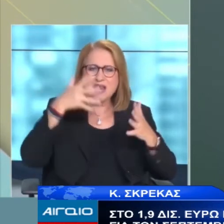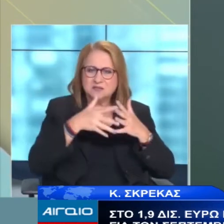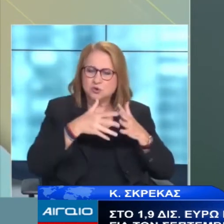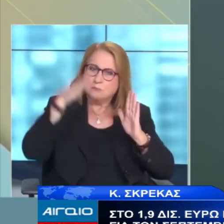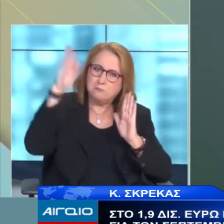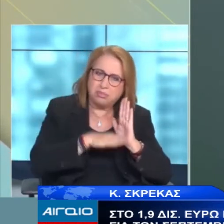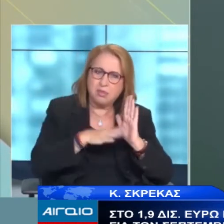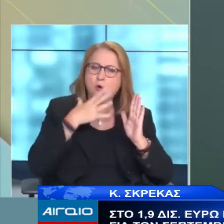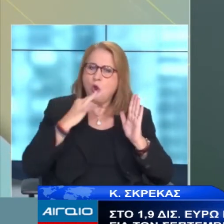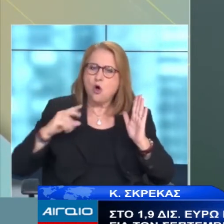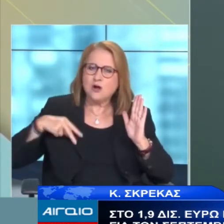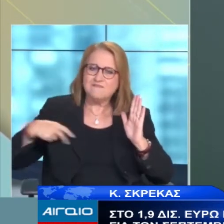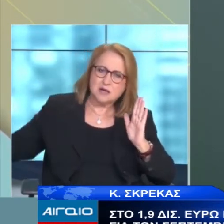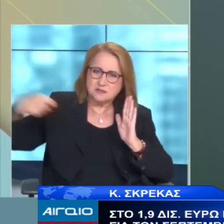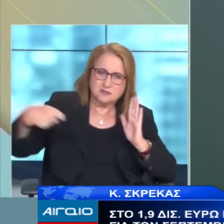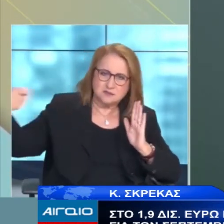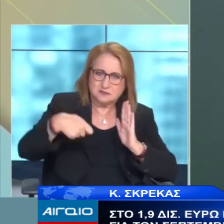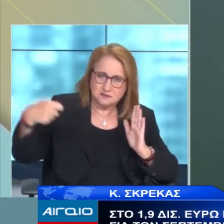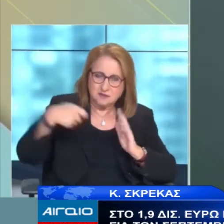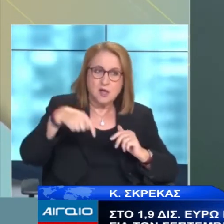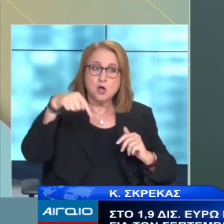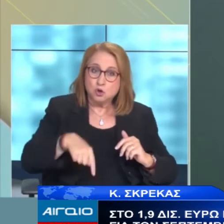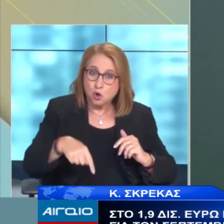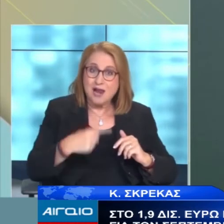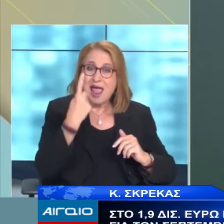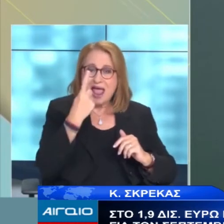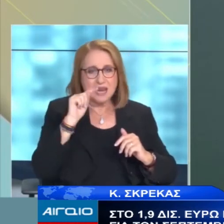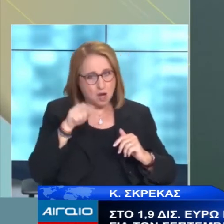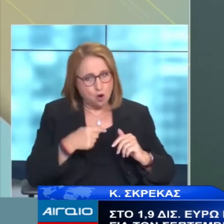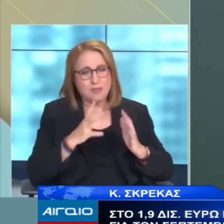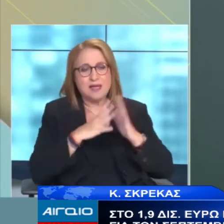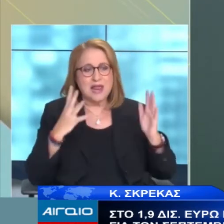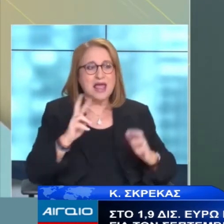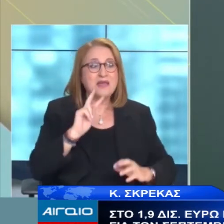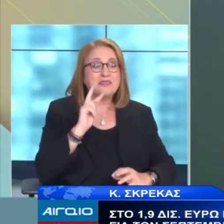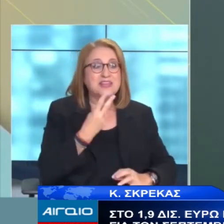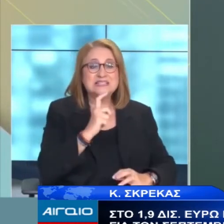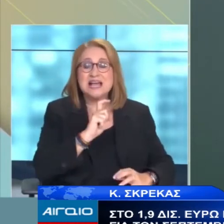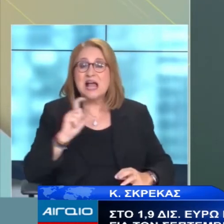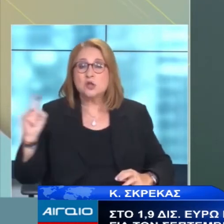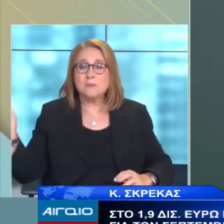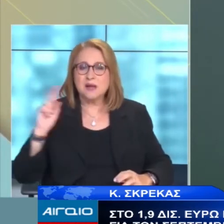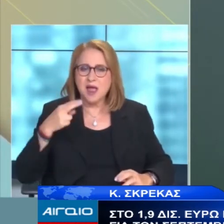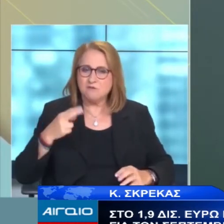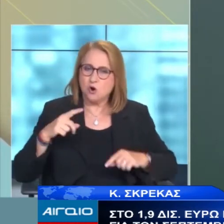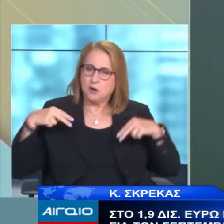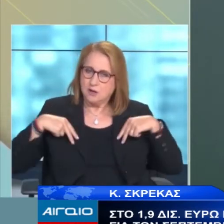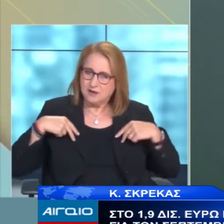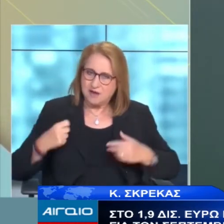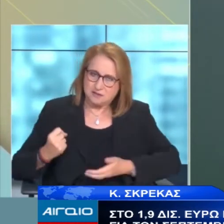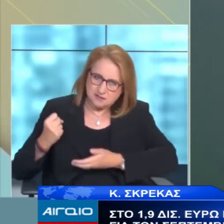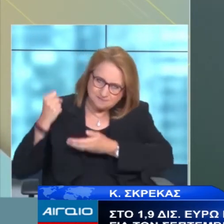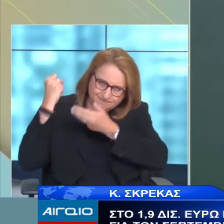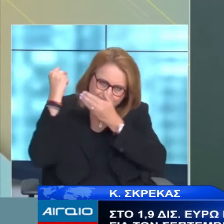1,9 δισεκατομμύρια ευρώ για να επιδοτήσει τους λογαριασμούς ρεύματος σε νοικοκυριά και επιχειρήσεις.